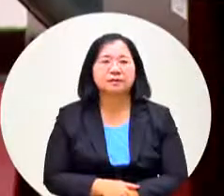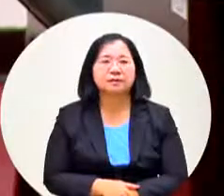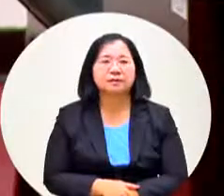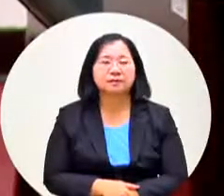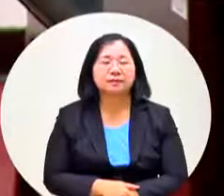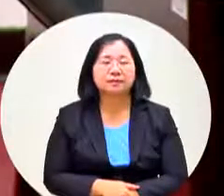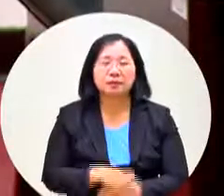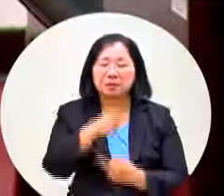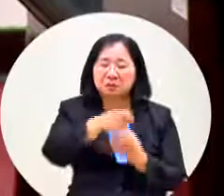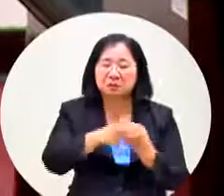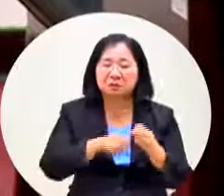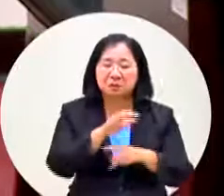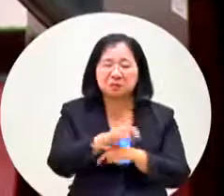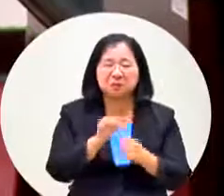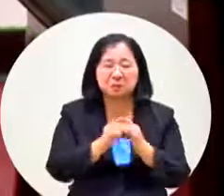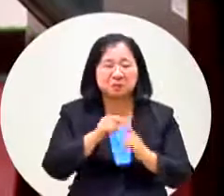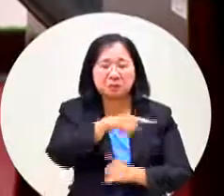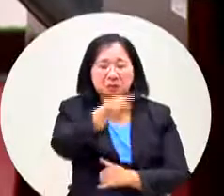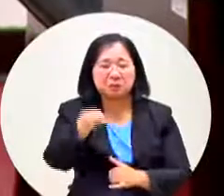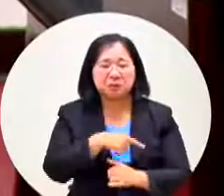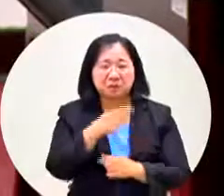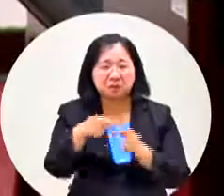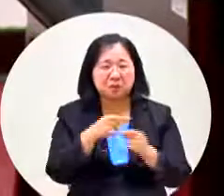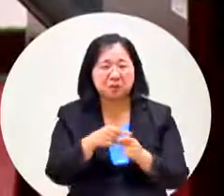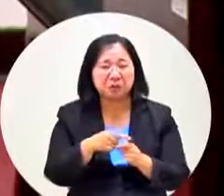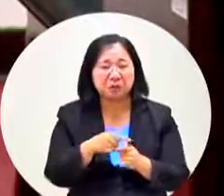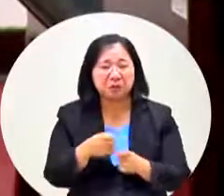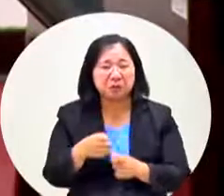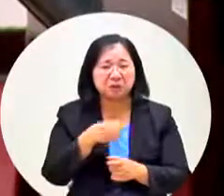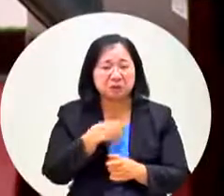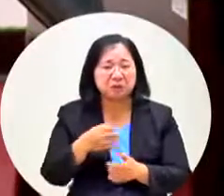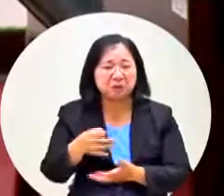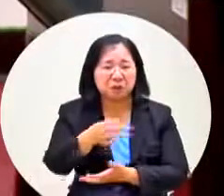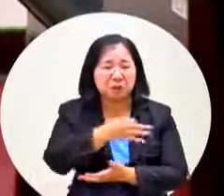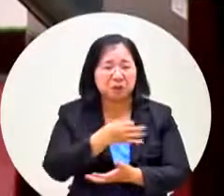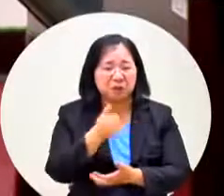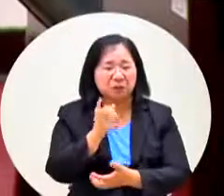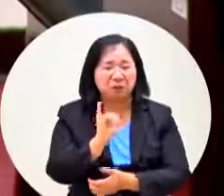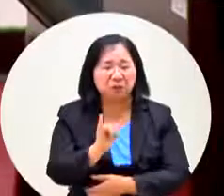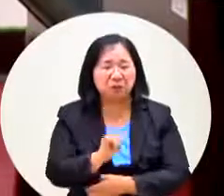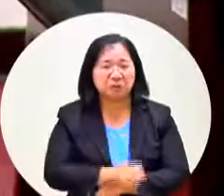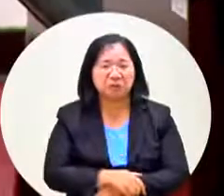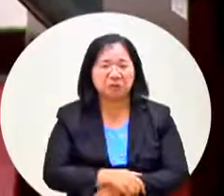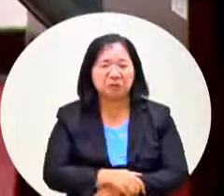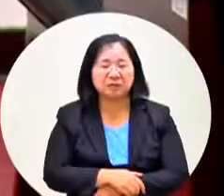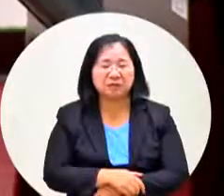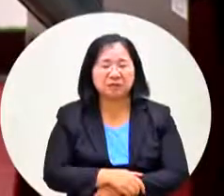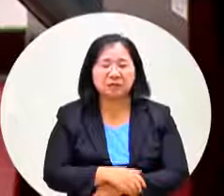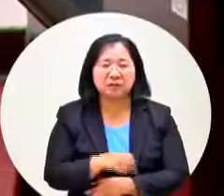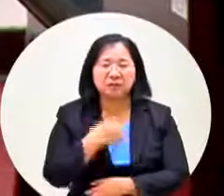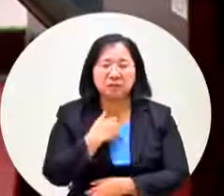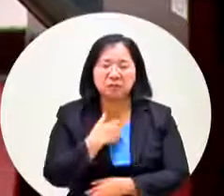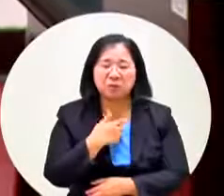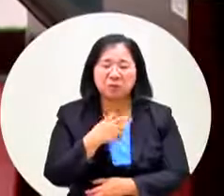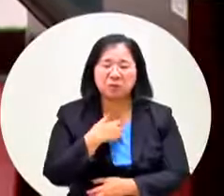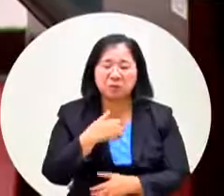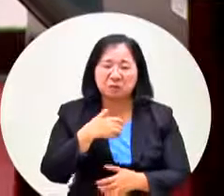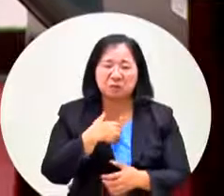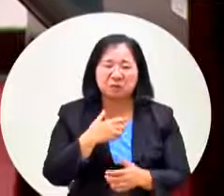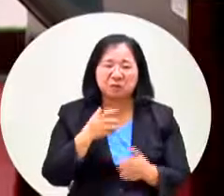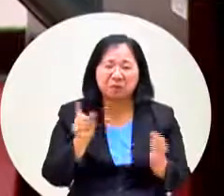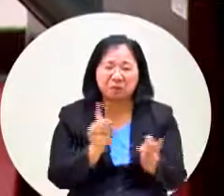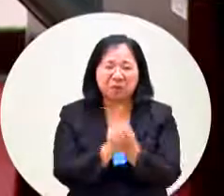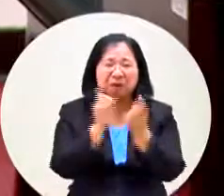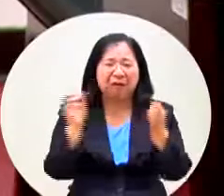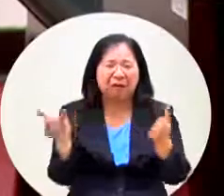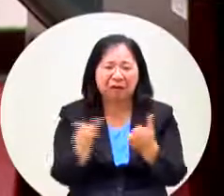是4000块啦吼。啊，农委会有补助2000，啊，农民要家己出2000啦吼。啊，咱是希望讲，